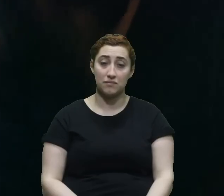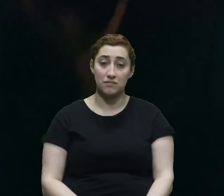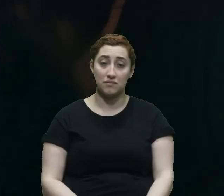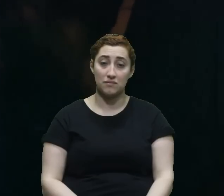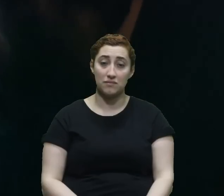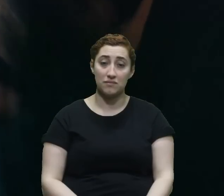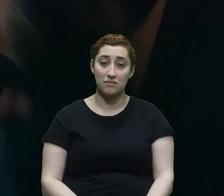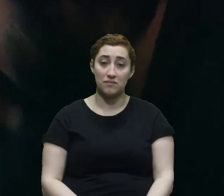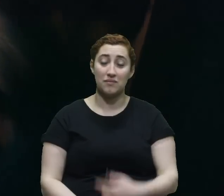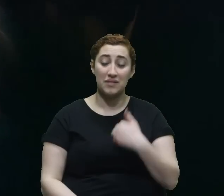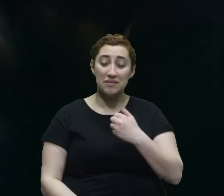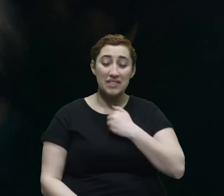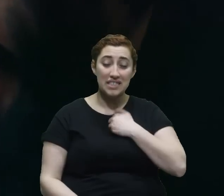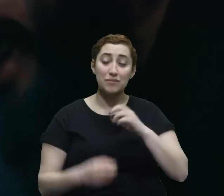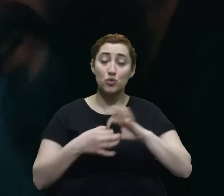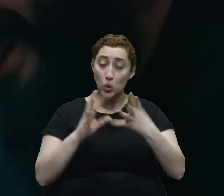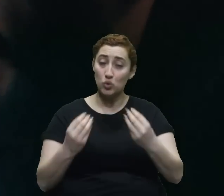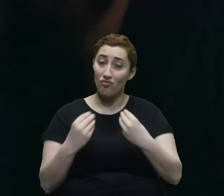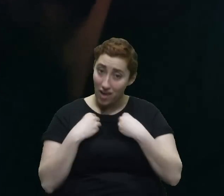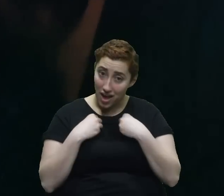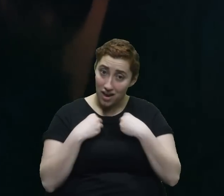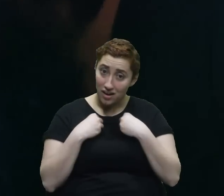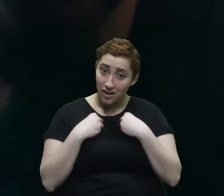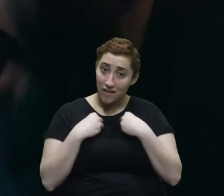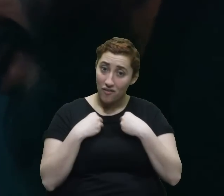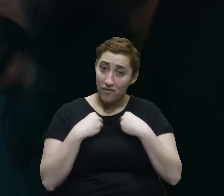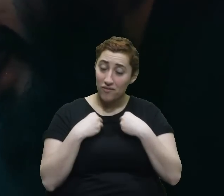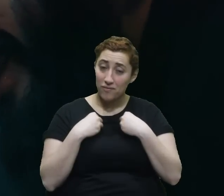Ya benim derdime bir derman ver.